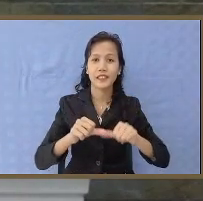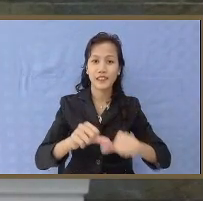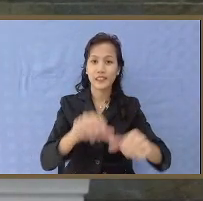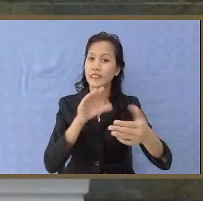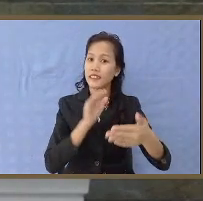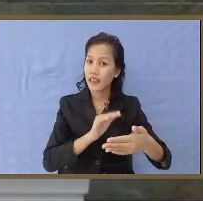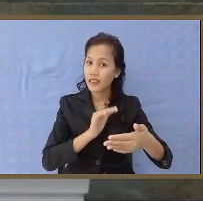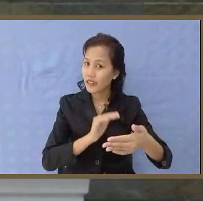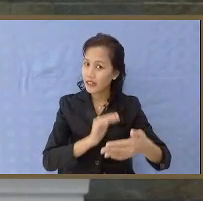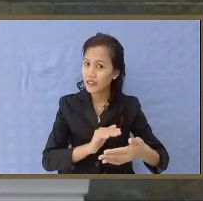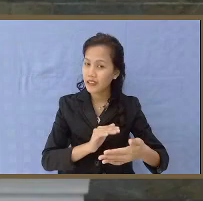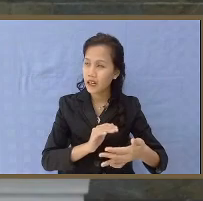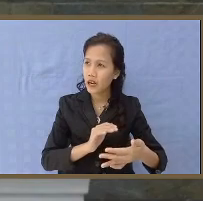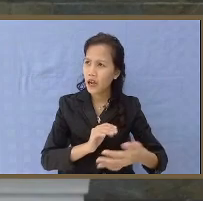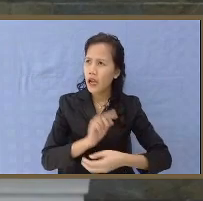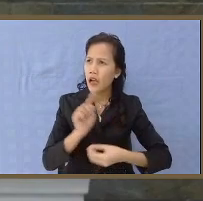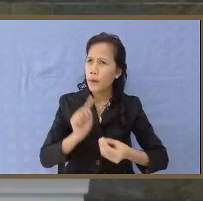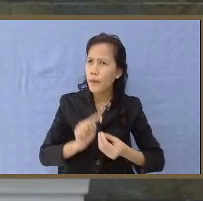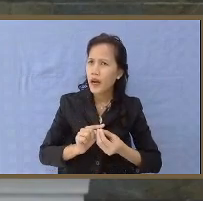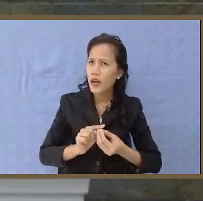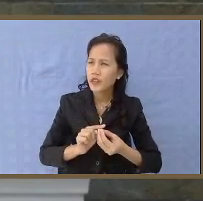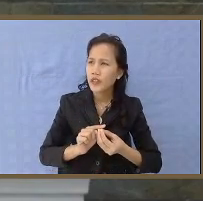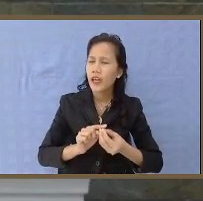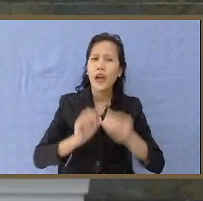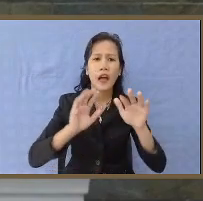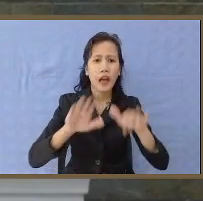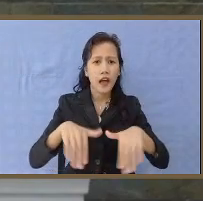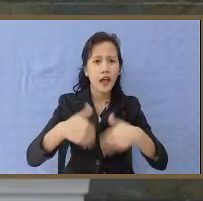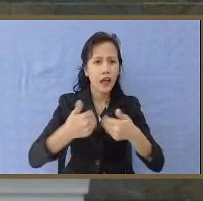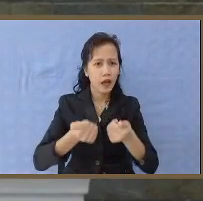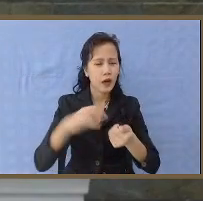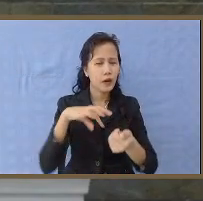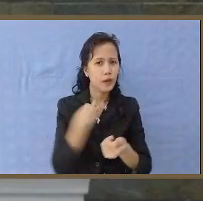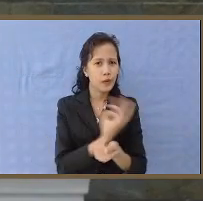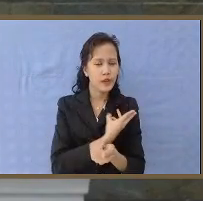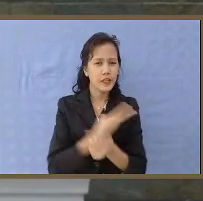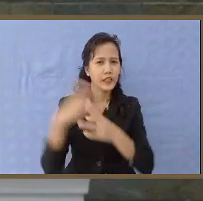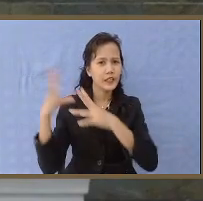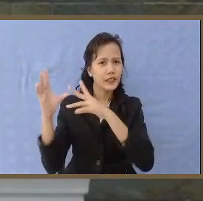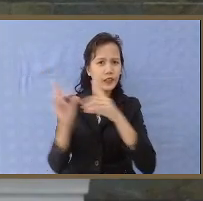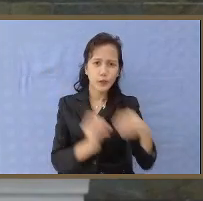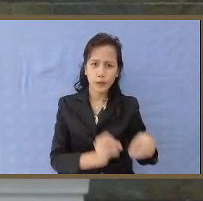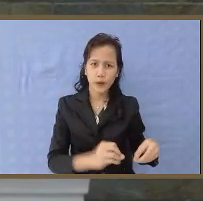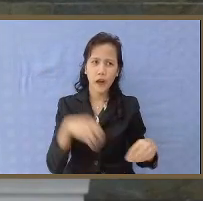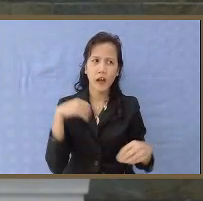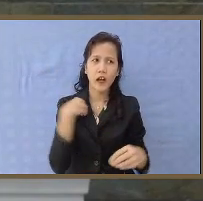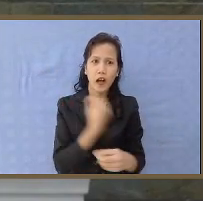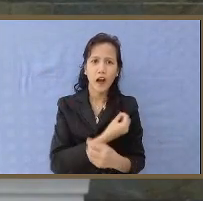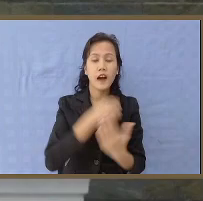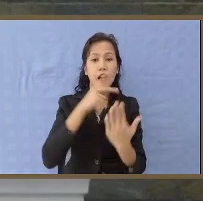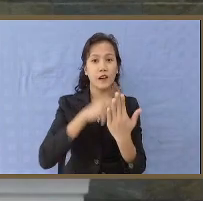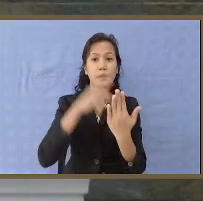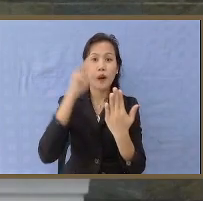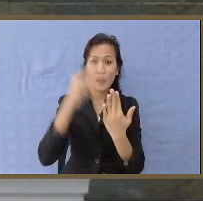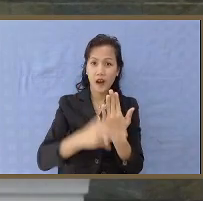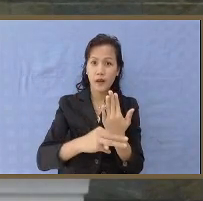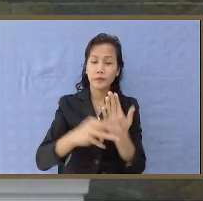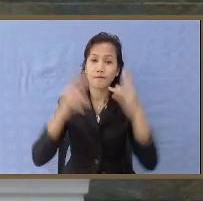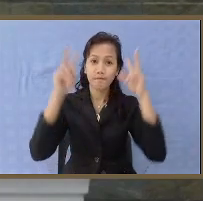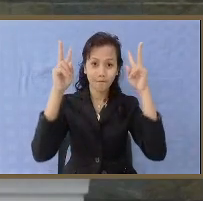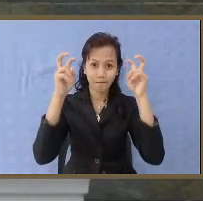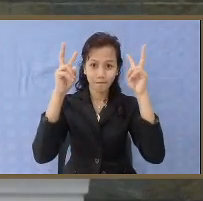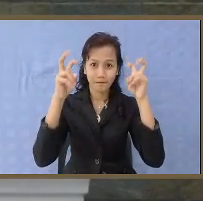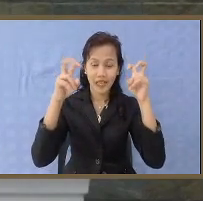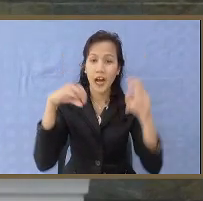gagawin yun pong ating programa na Our Family Time with God. Pero una po